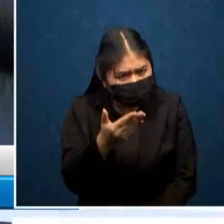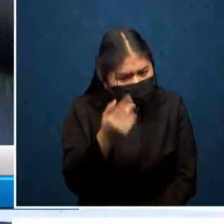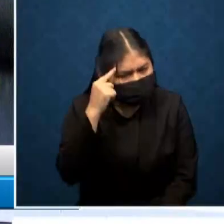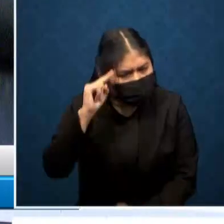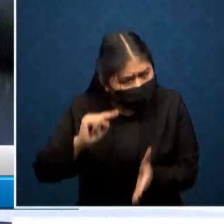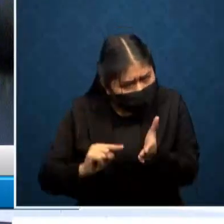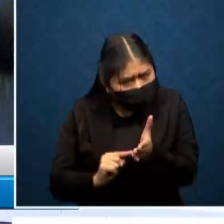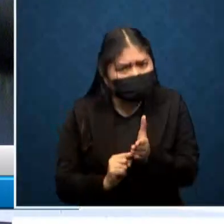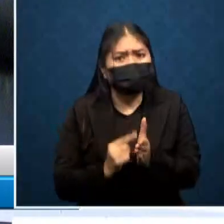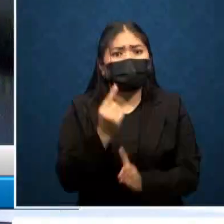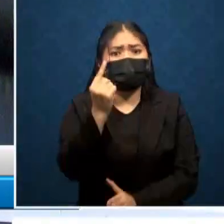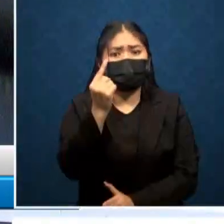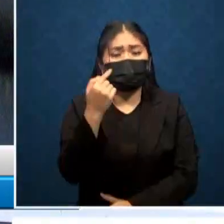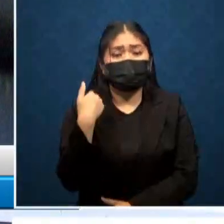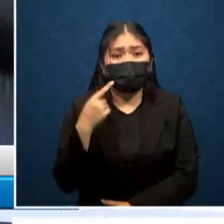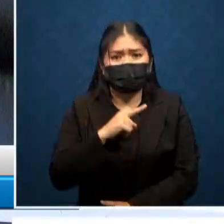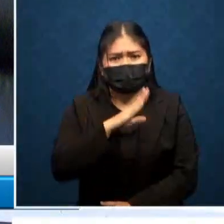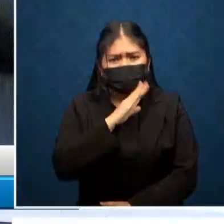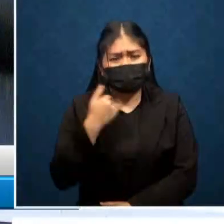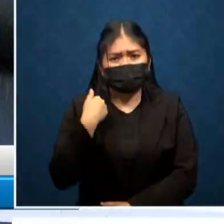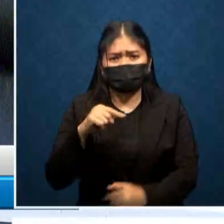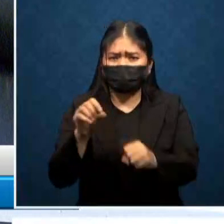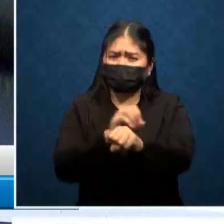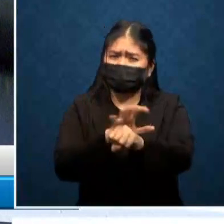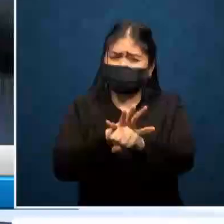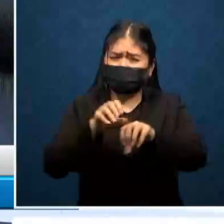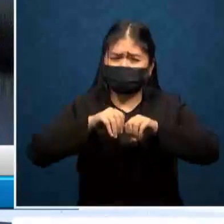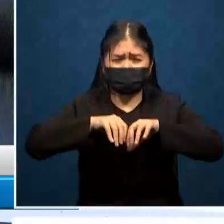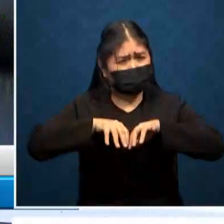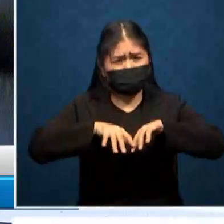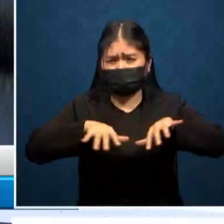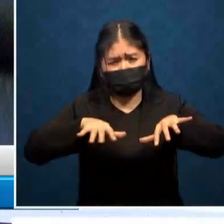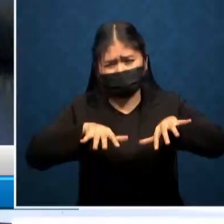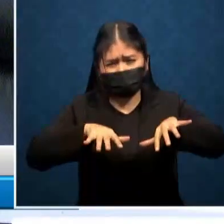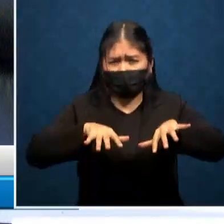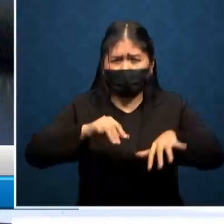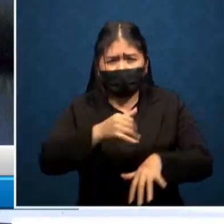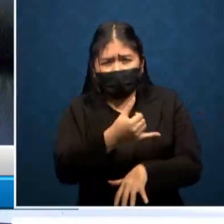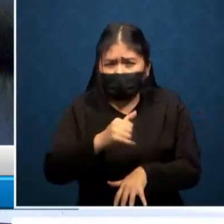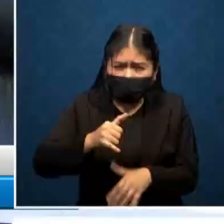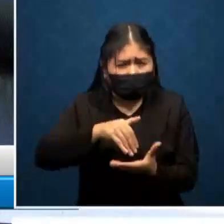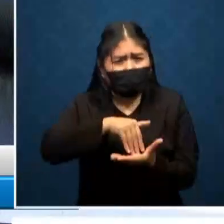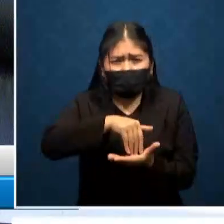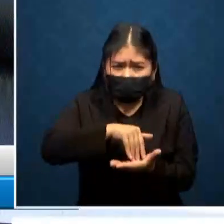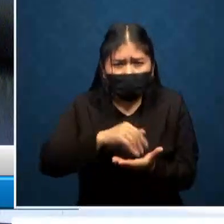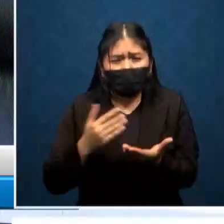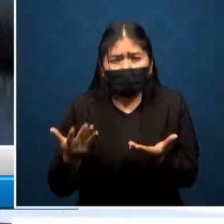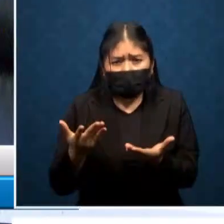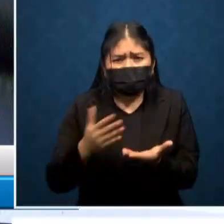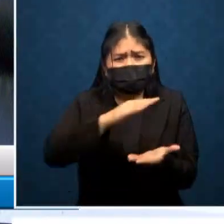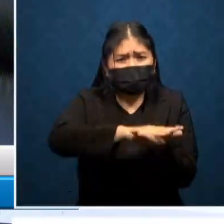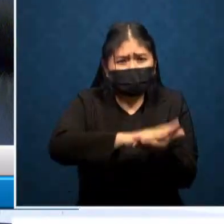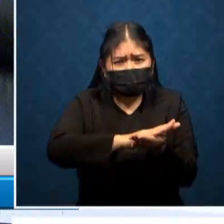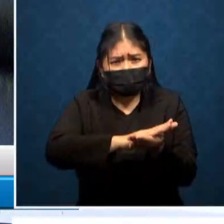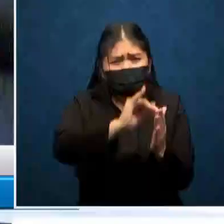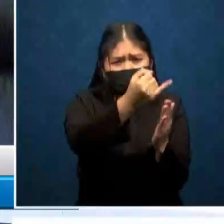แรกนะที่เราเกิดวิกฤตการโควิดเนี่ยนะครับเกิดการระส่ำระสายมากโดยเฉพาะยิ่งในโรงเรียนใน